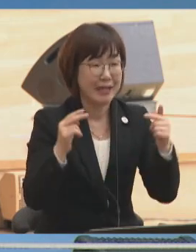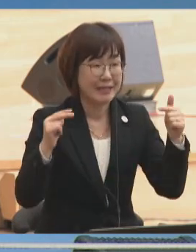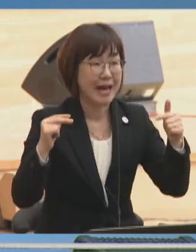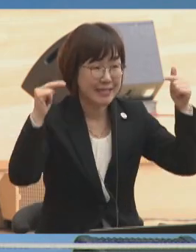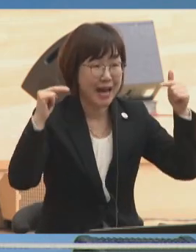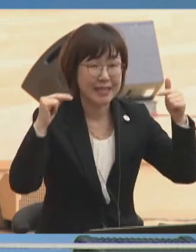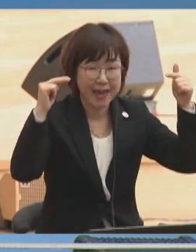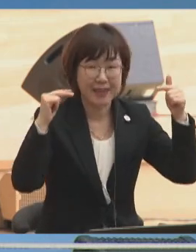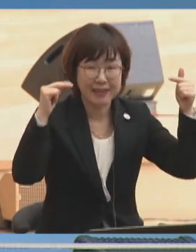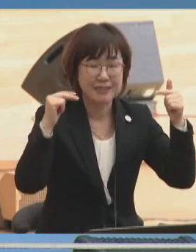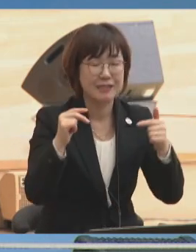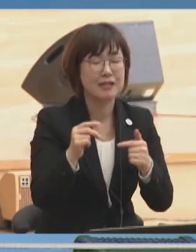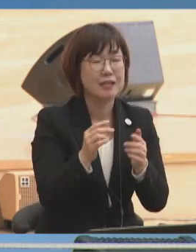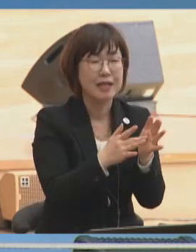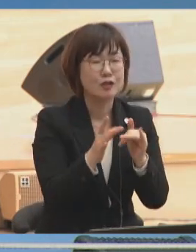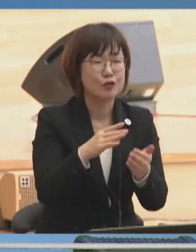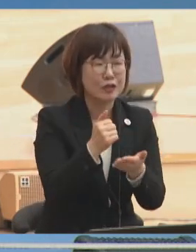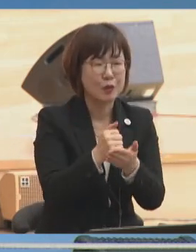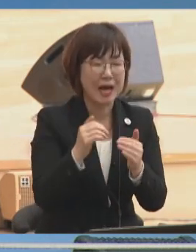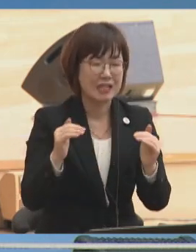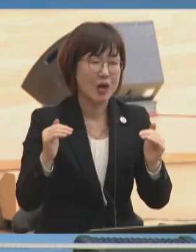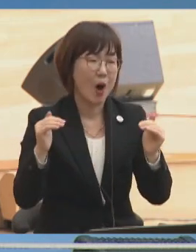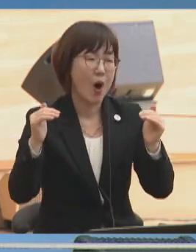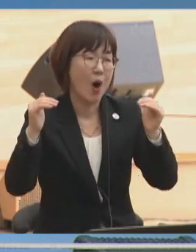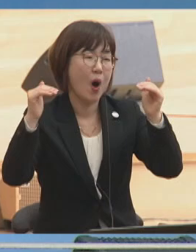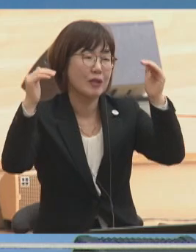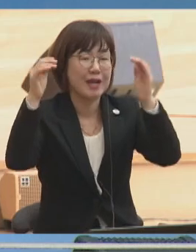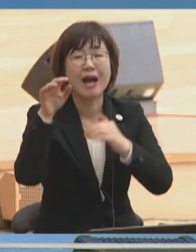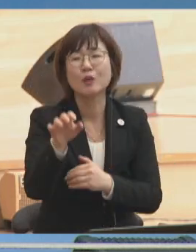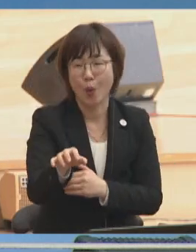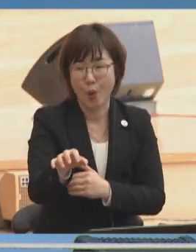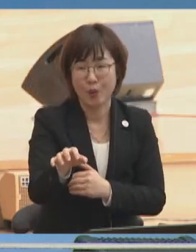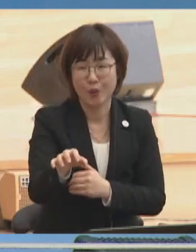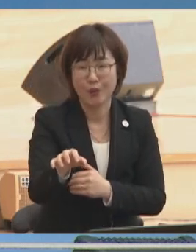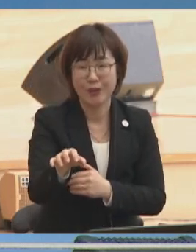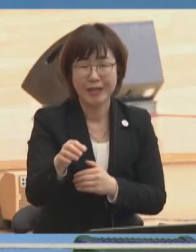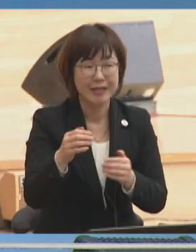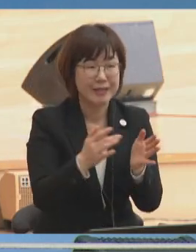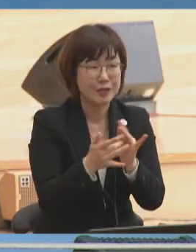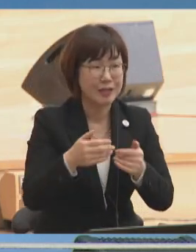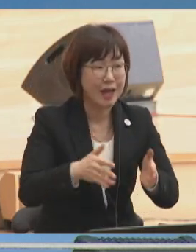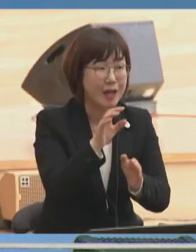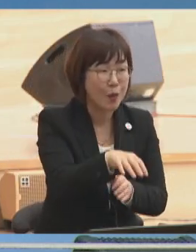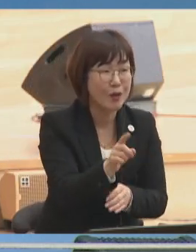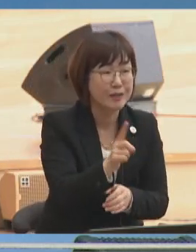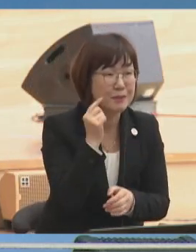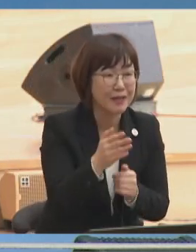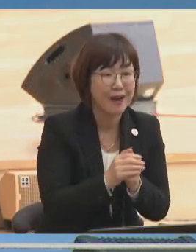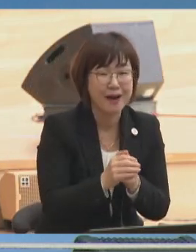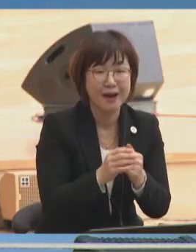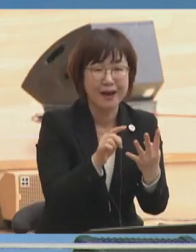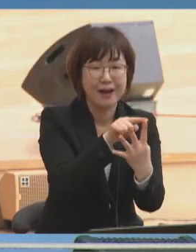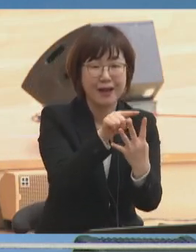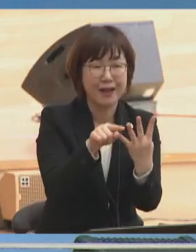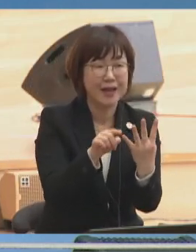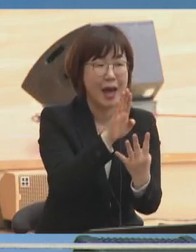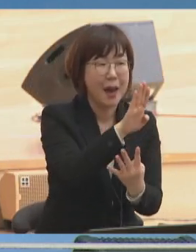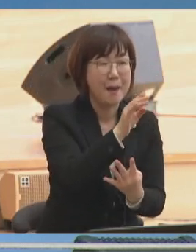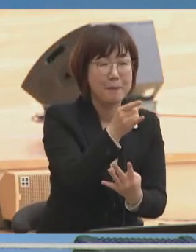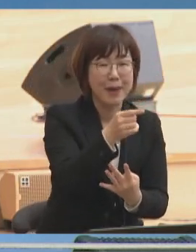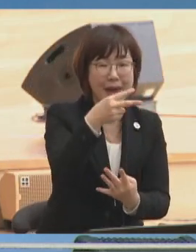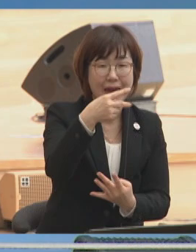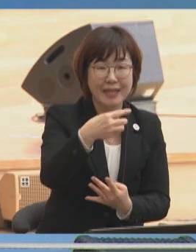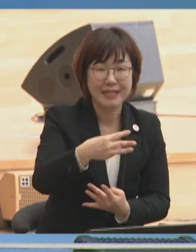나사렛은, 나사렛 예수 그리스도가 이렇게 되어지는 건 뭐냐면 나사렛에서 성장하셨기 때문이고, 태어나신 건 어디입니까? 네 글자